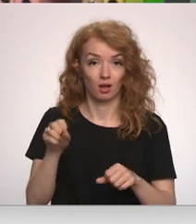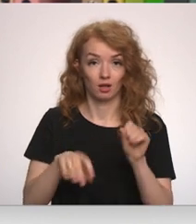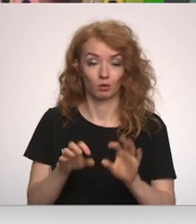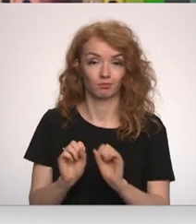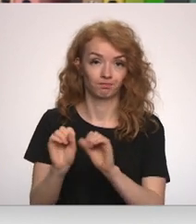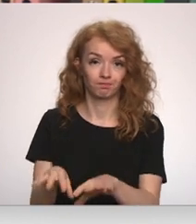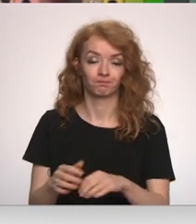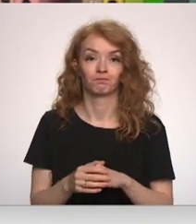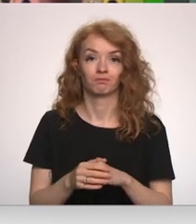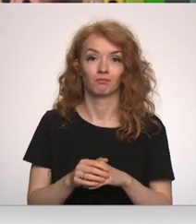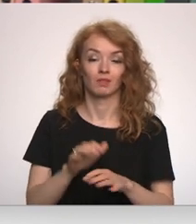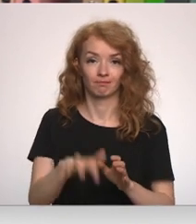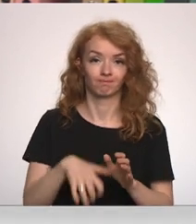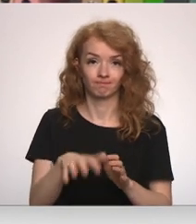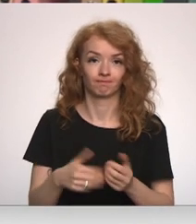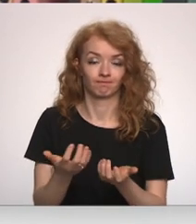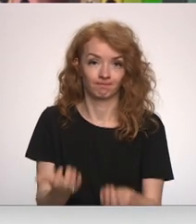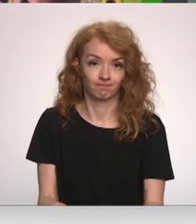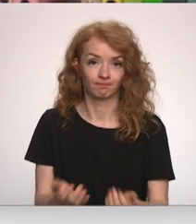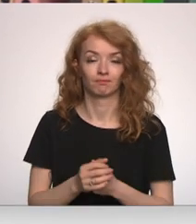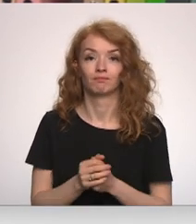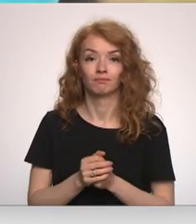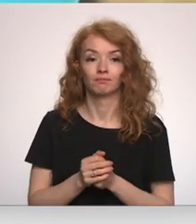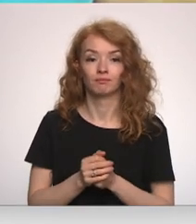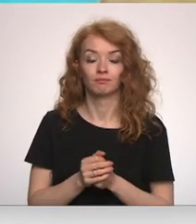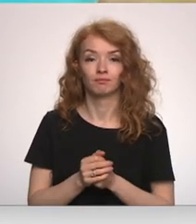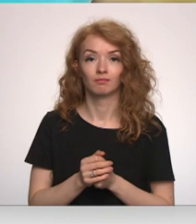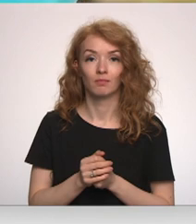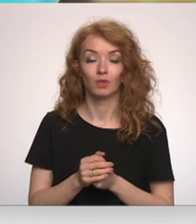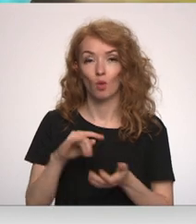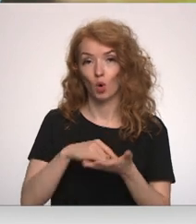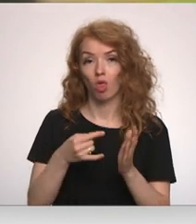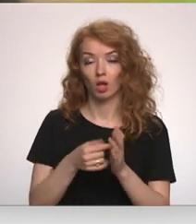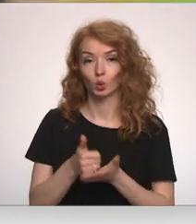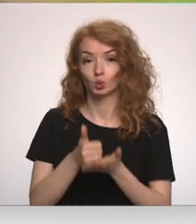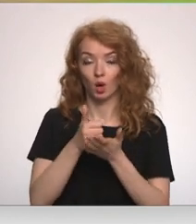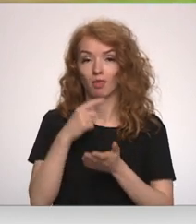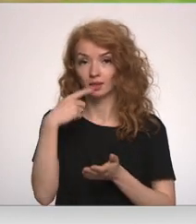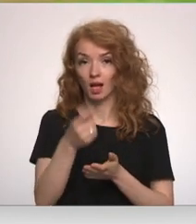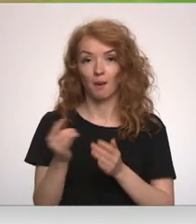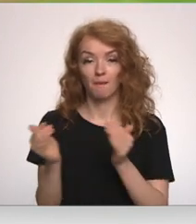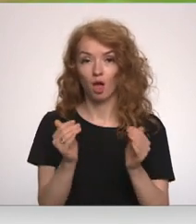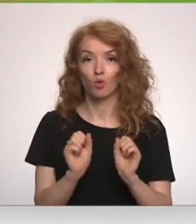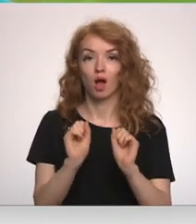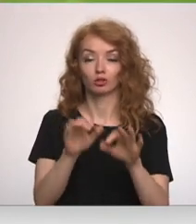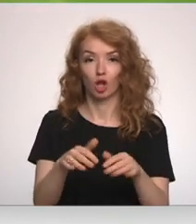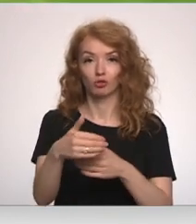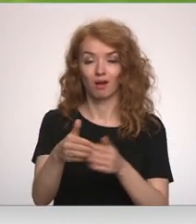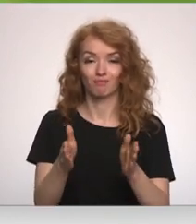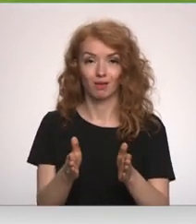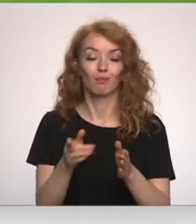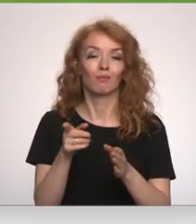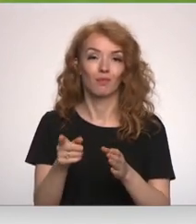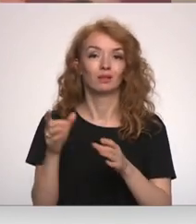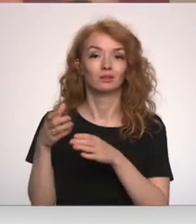Izgāstuvēs aprakti kaut kur nezināmās vietās. Kā norāda projekta uzturētāji, tad bērnu atstāšana glābēja Silītēs